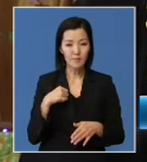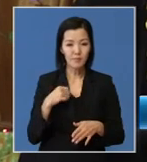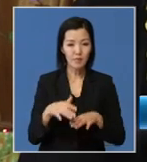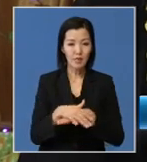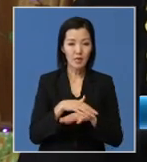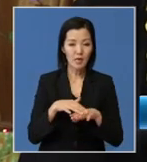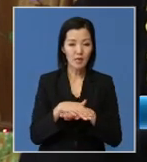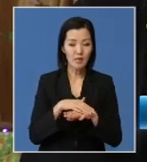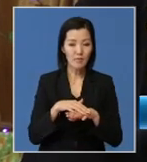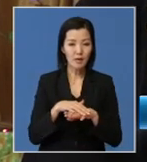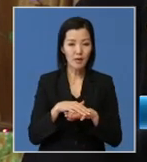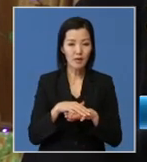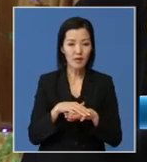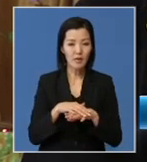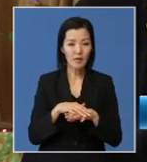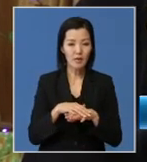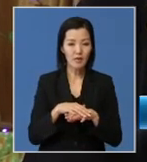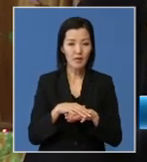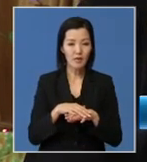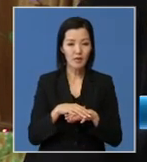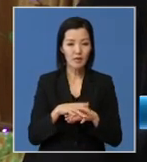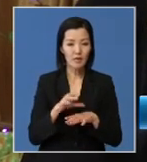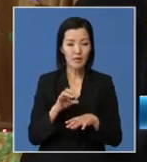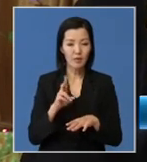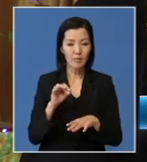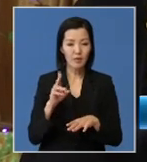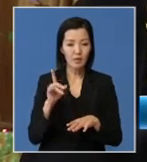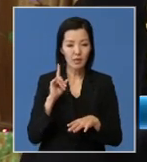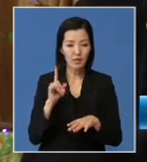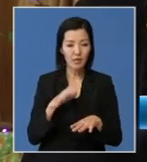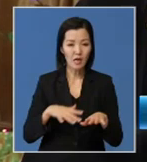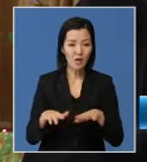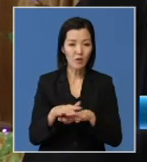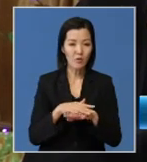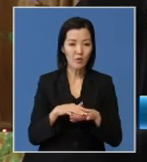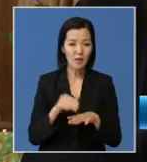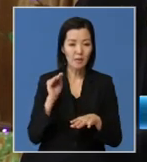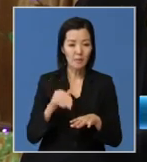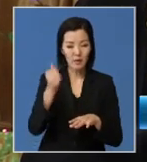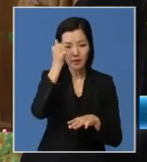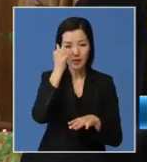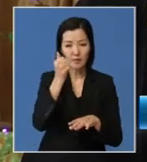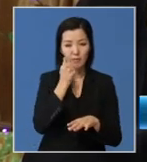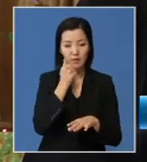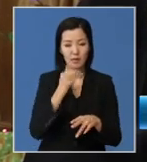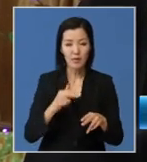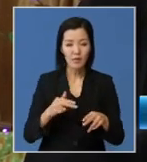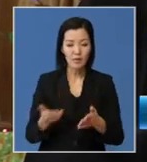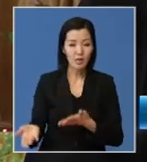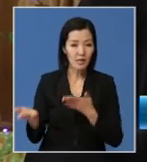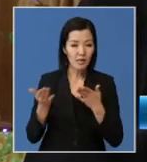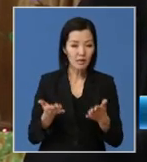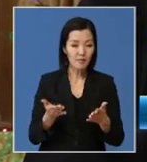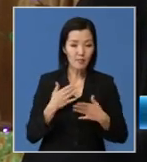халқыма, еліме, жұртыма, Еңбекші Қазақ ауылына мың да бір рахмет айтам. Ескеріп,